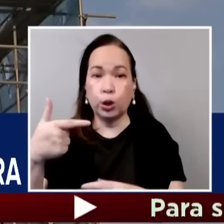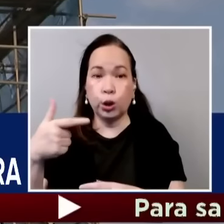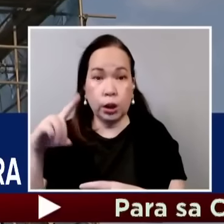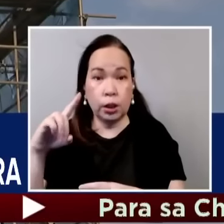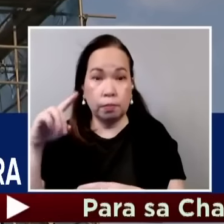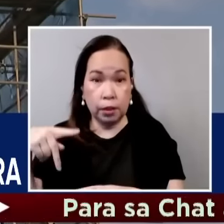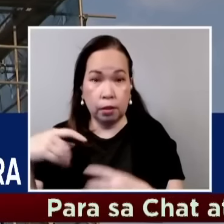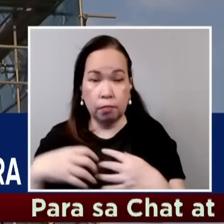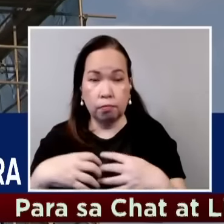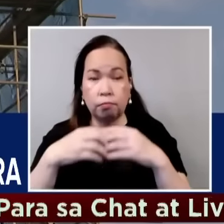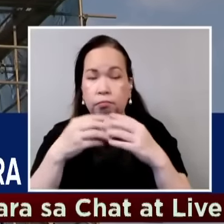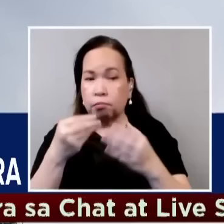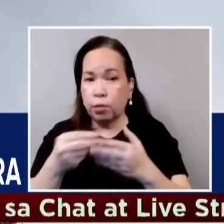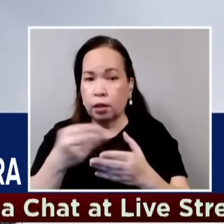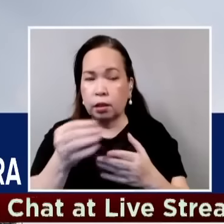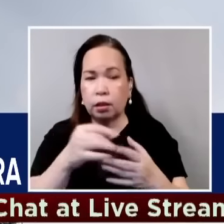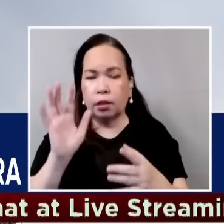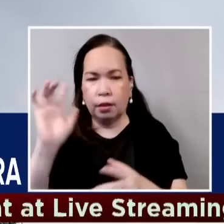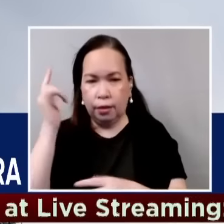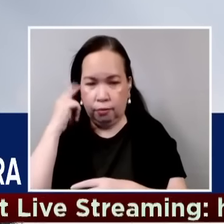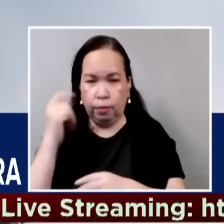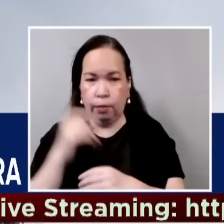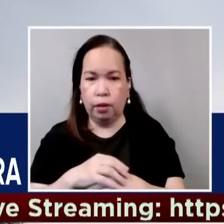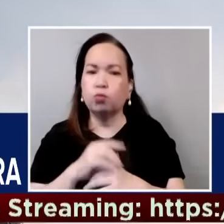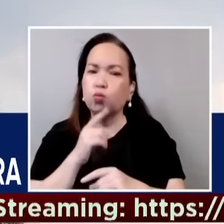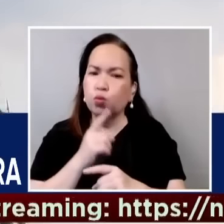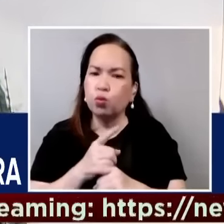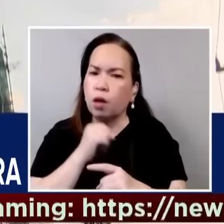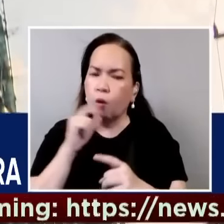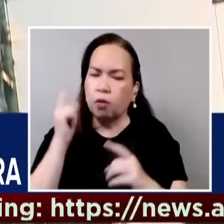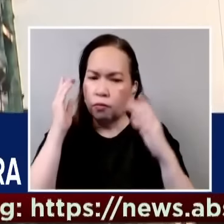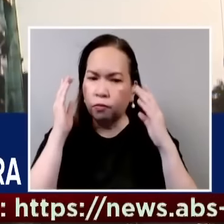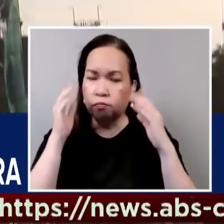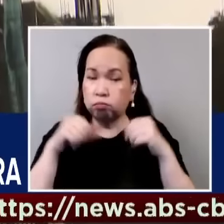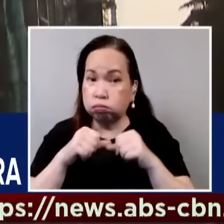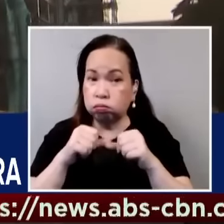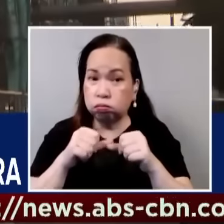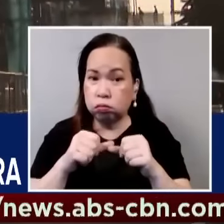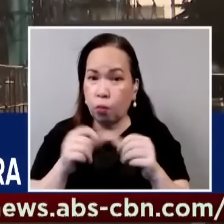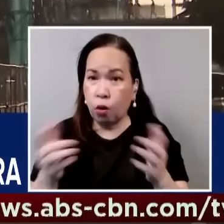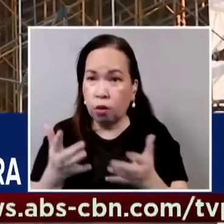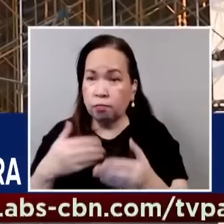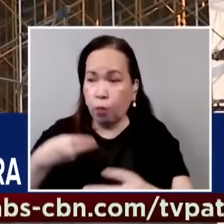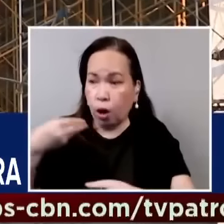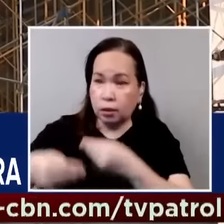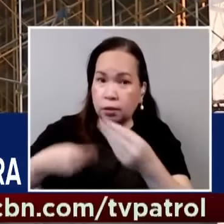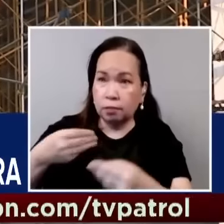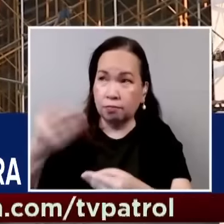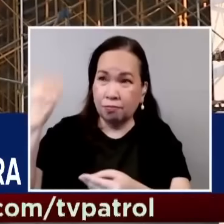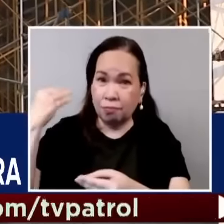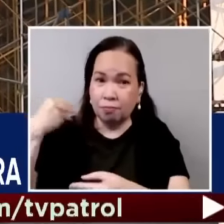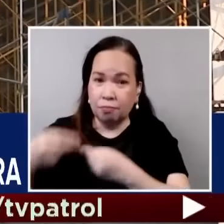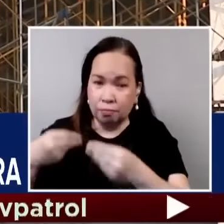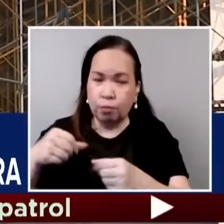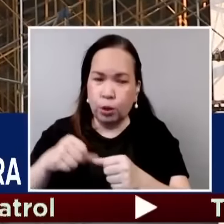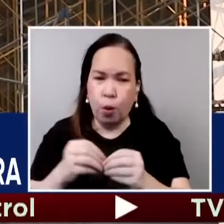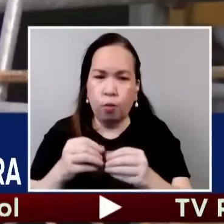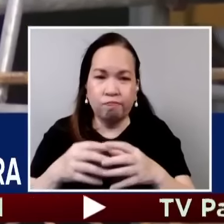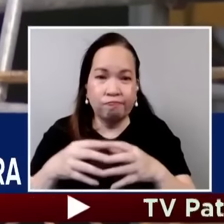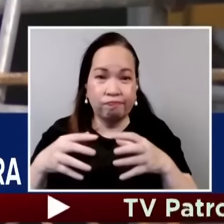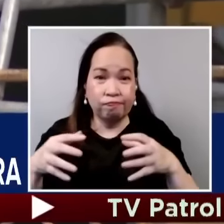infrastructure spending ng kanyang administrasyon na hindi lamang umanong magtutuloy-tuloy ng mga namanang proyekto, kundi lalo pa umanong palalawakin ang